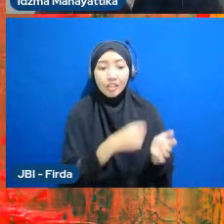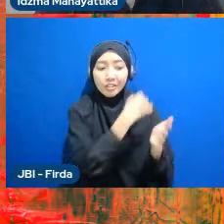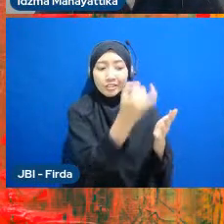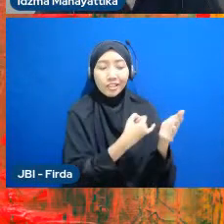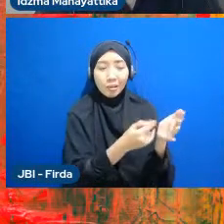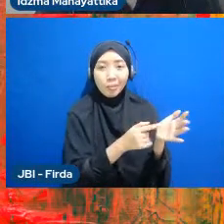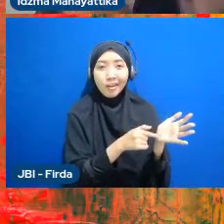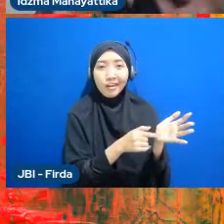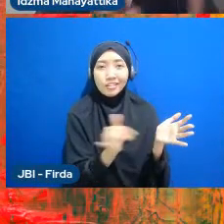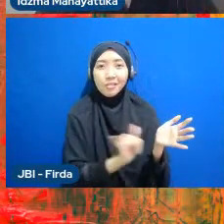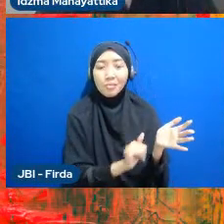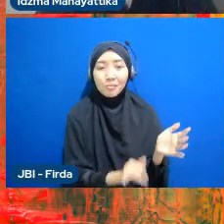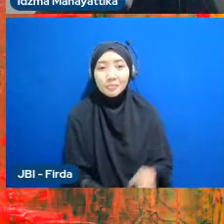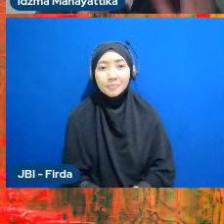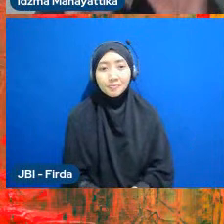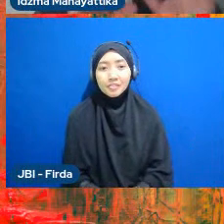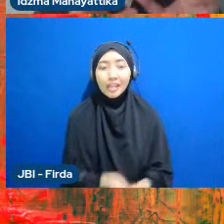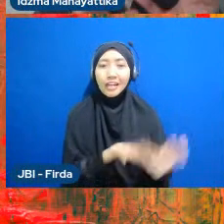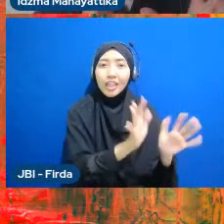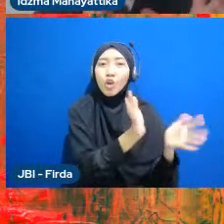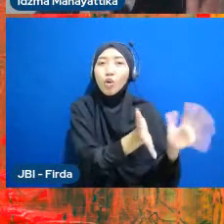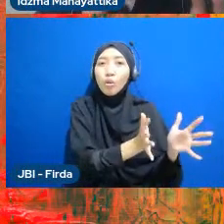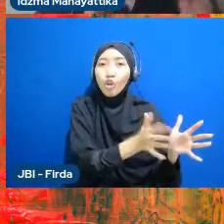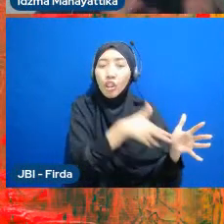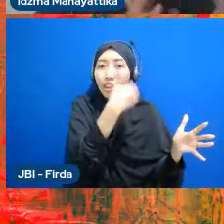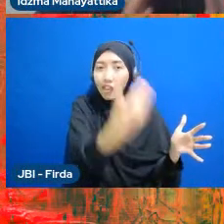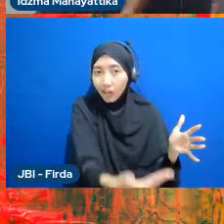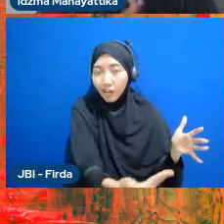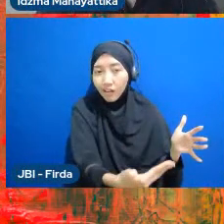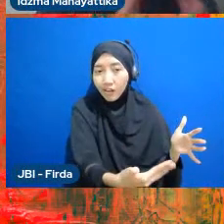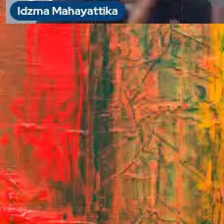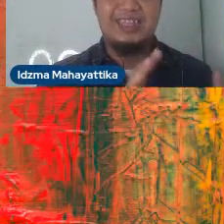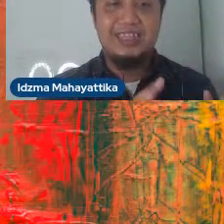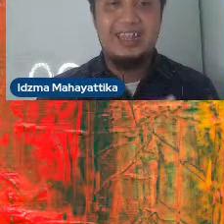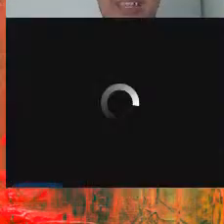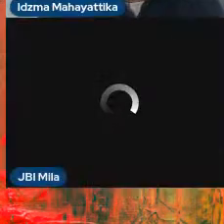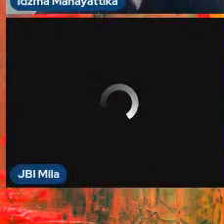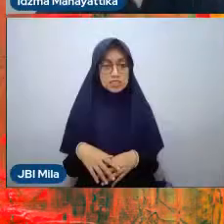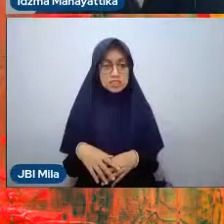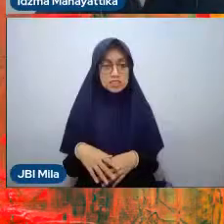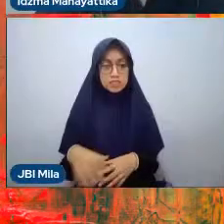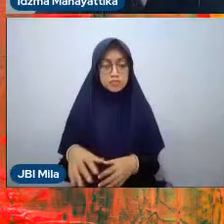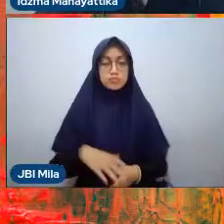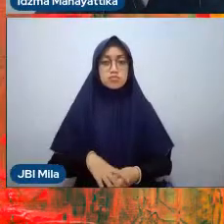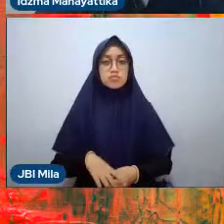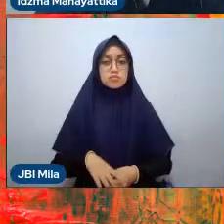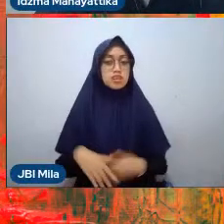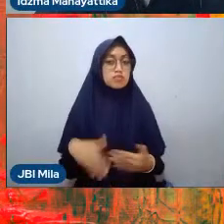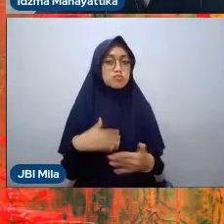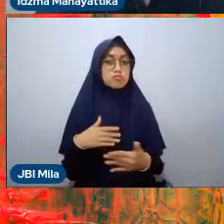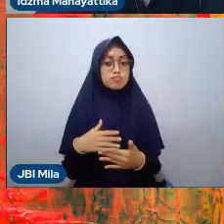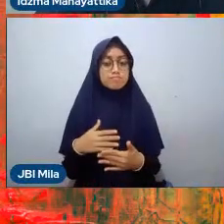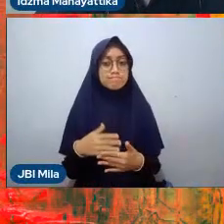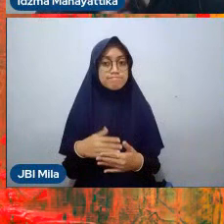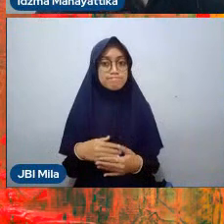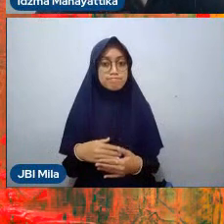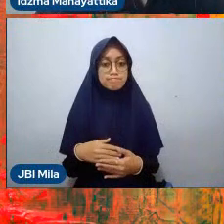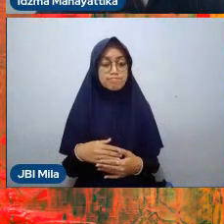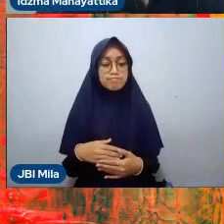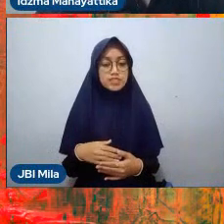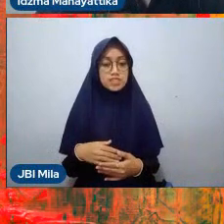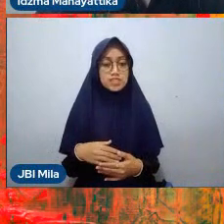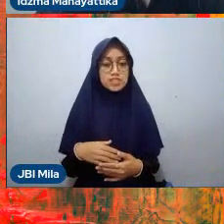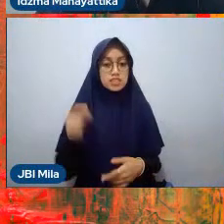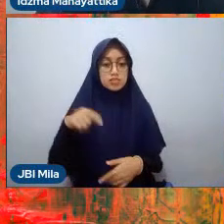cerita. Baru ngobrol, bukan ngobrol ya, bukan interogasi, saya ingat-ingatin lagi. Gitu. Si play-doh